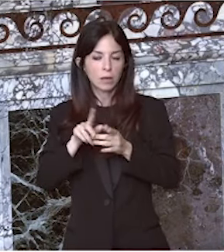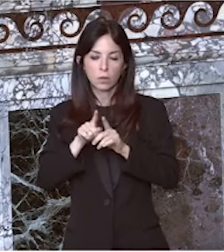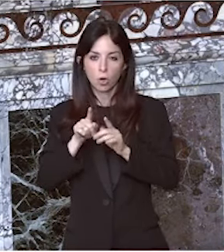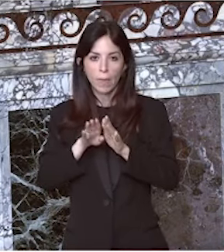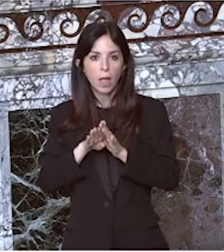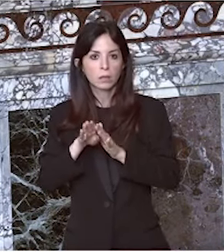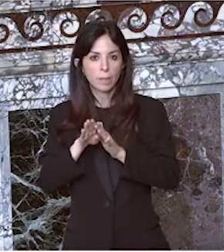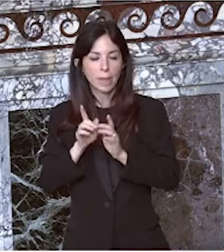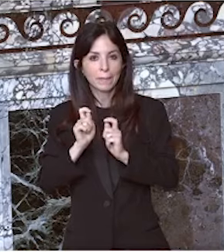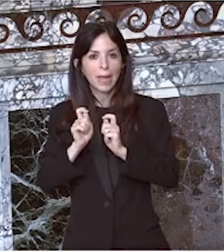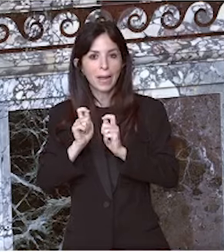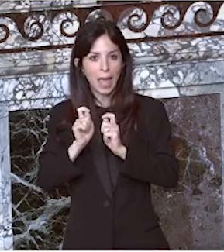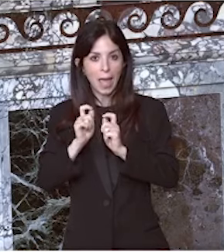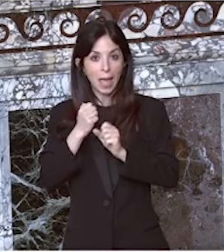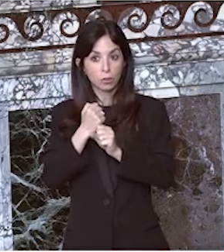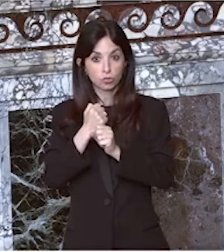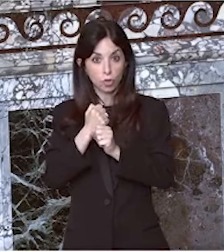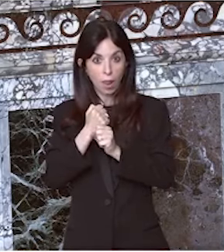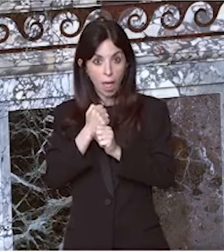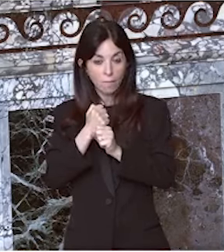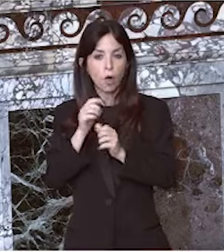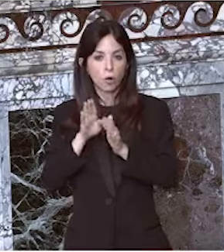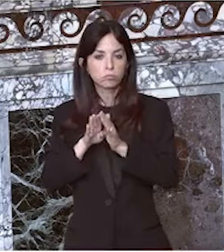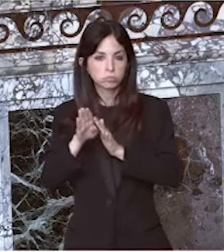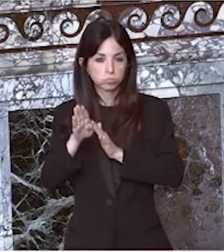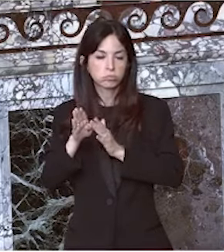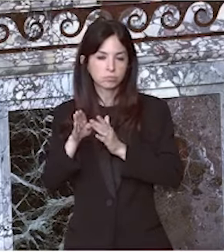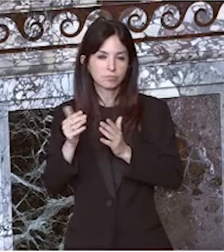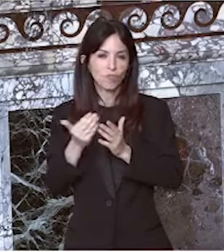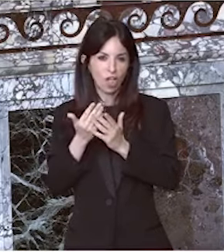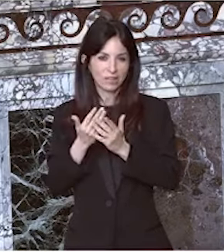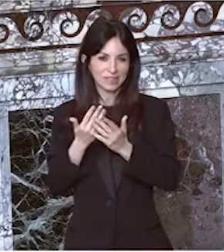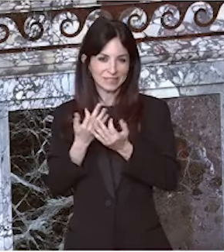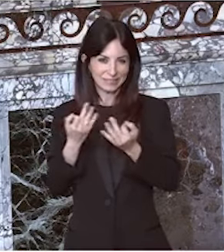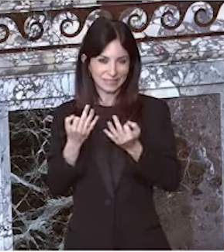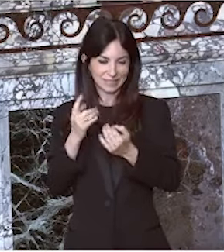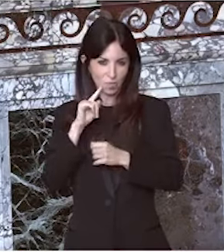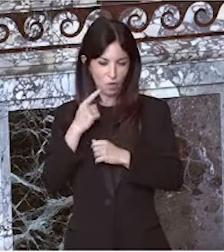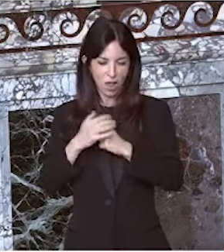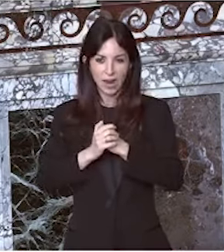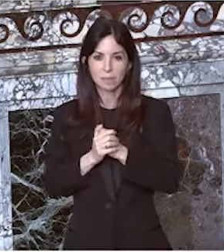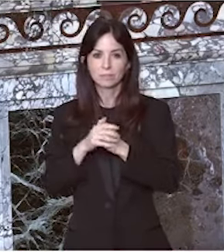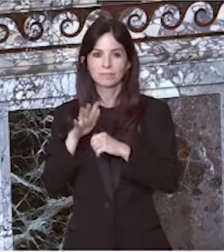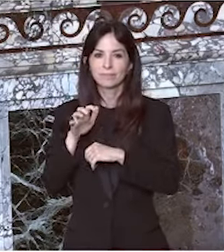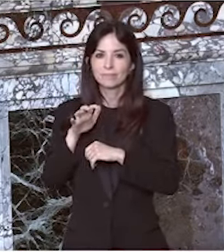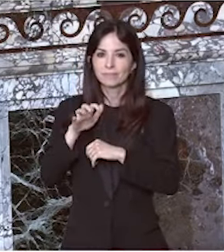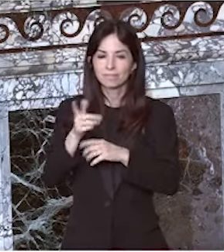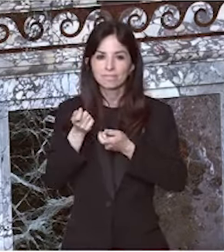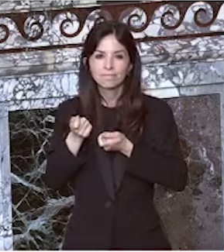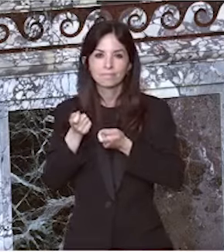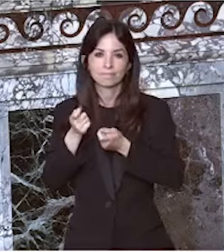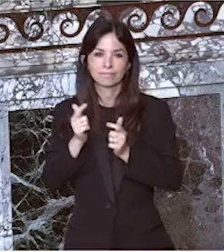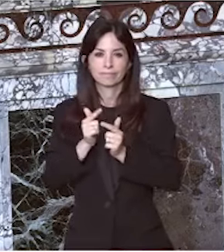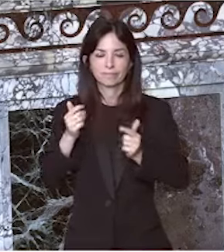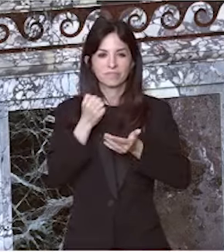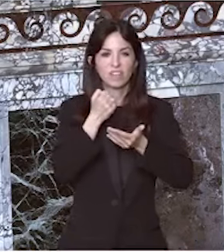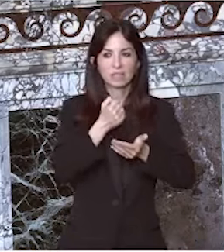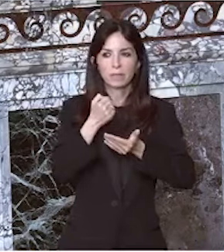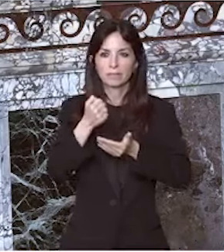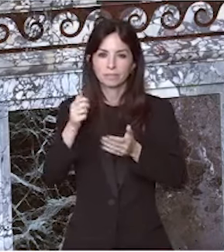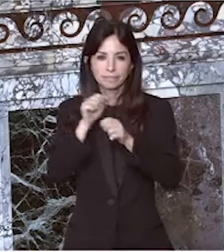andamento del mercato del lavoro e questa ovviamente è una buona notizia. La ripresa è stata alimentata da una forte espansione degli